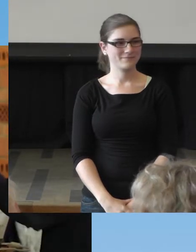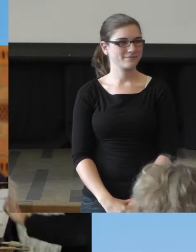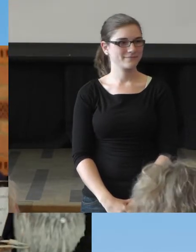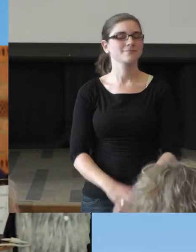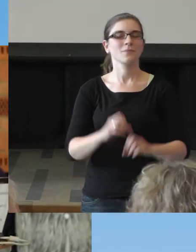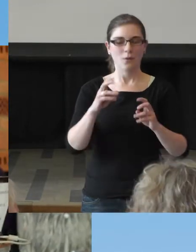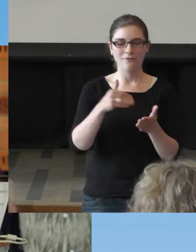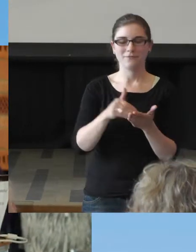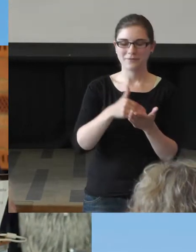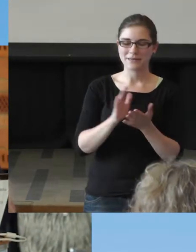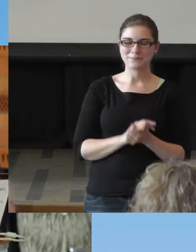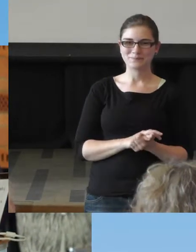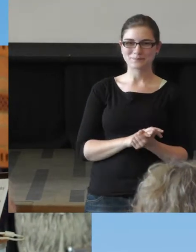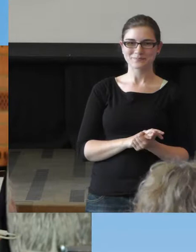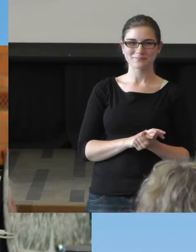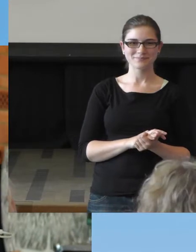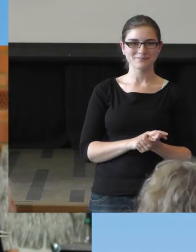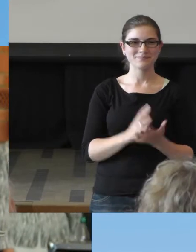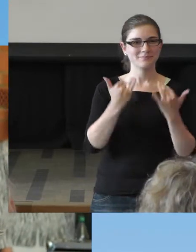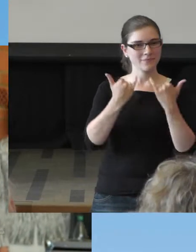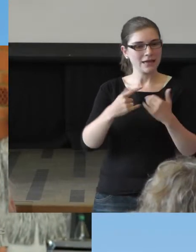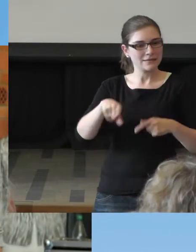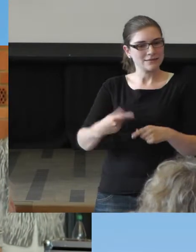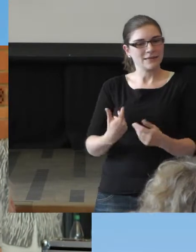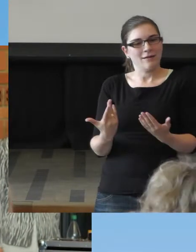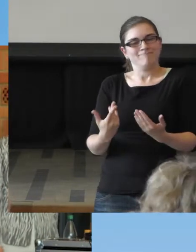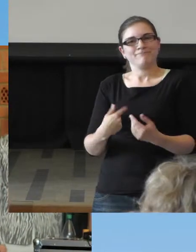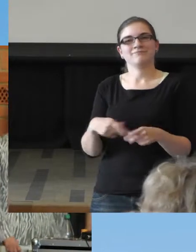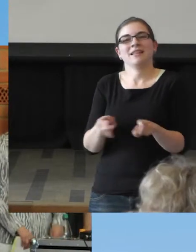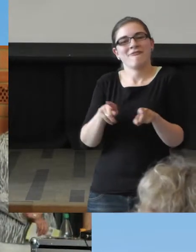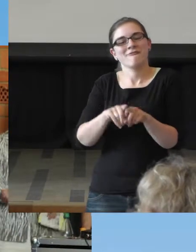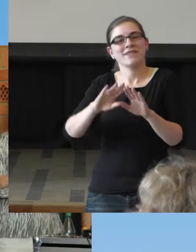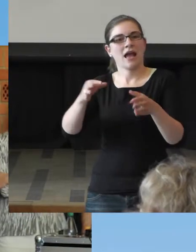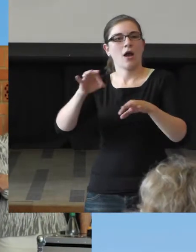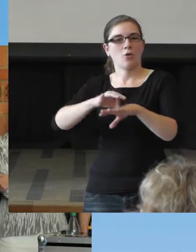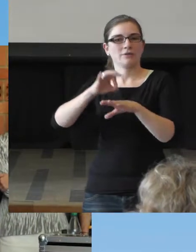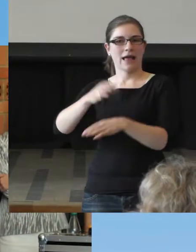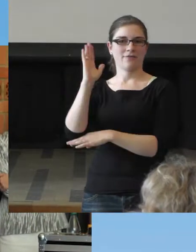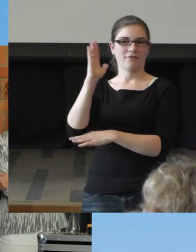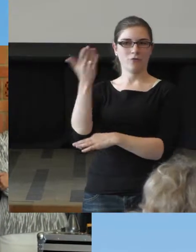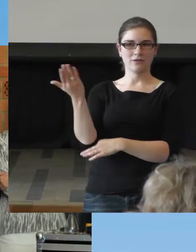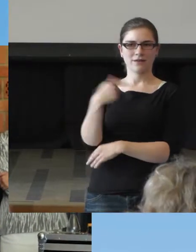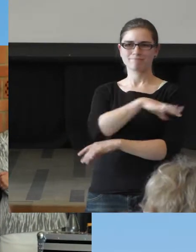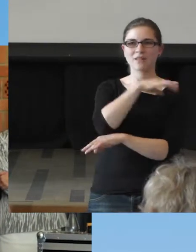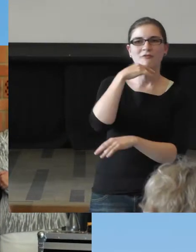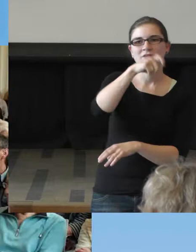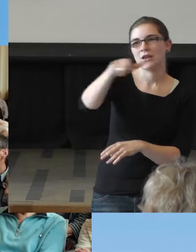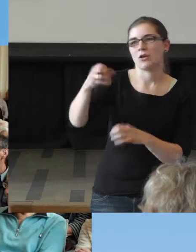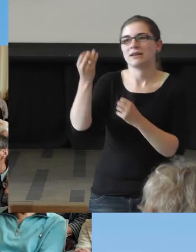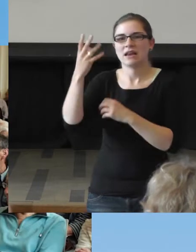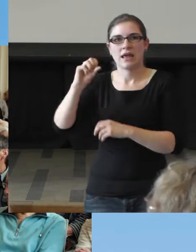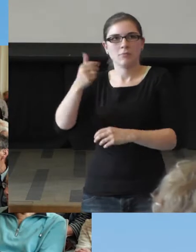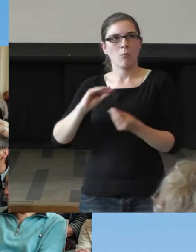Ich darf den Part des niedergelassenen Arztes vertreten. Im Endeffekt, der Großteil von Ihnen wird erstmal beim